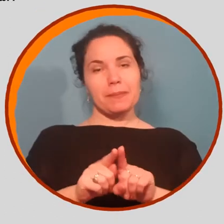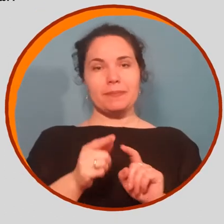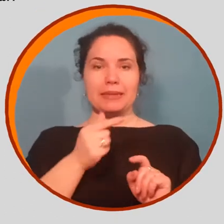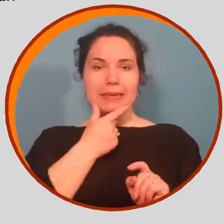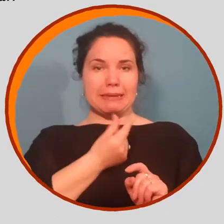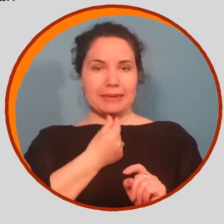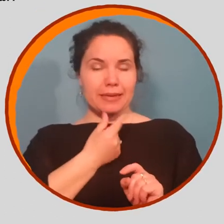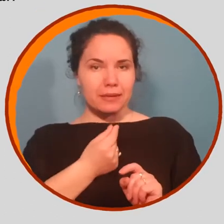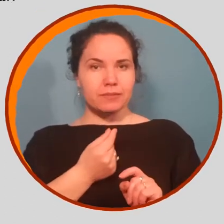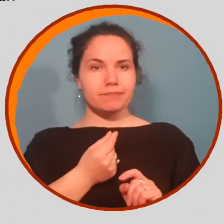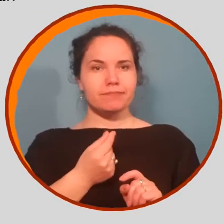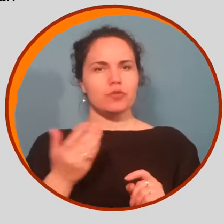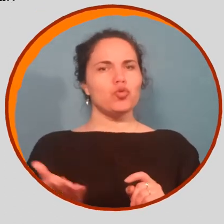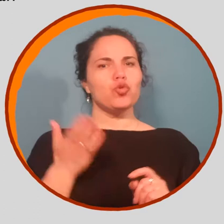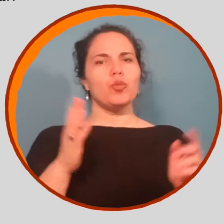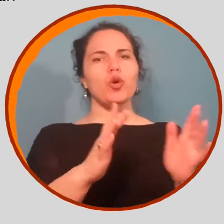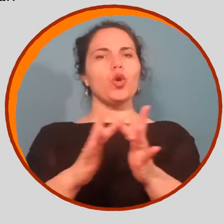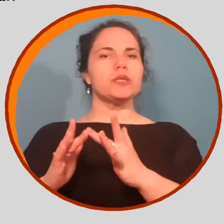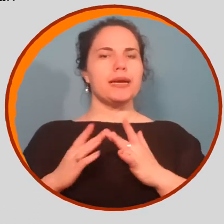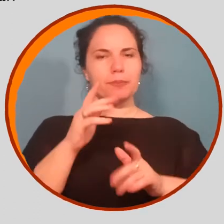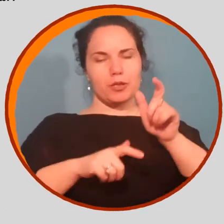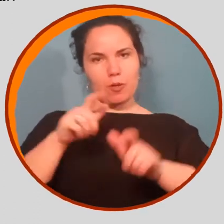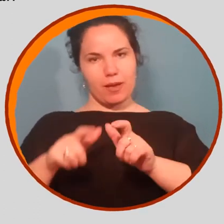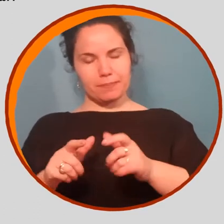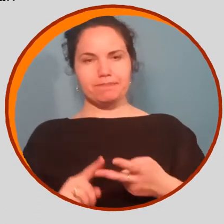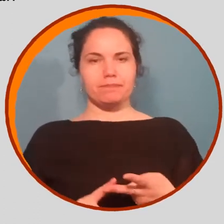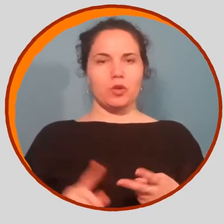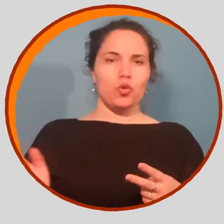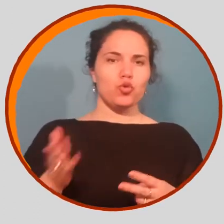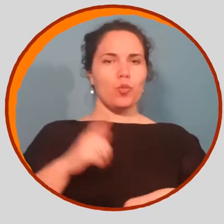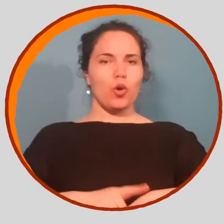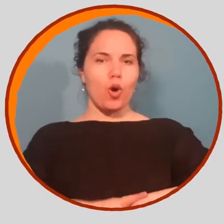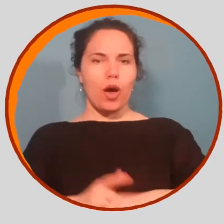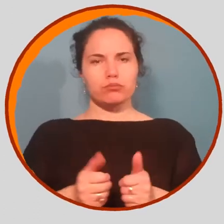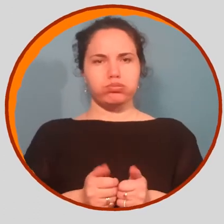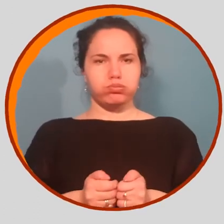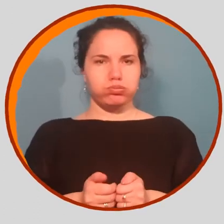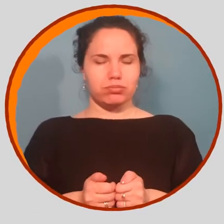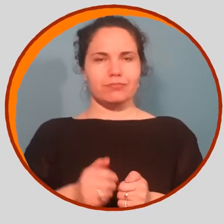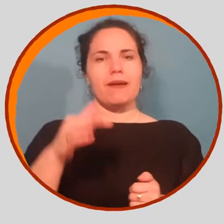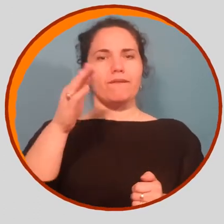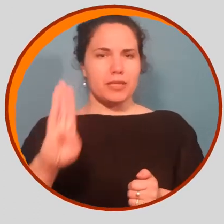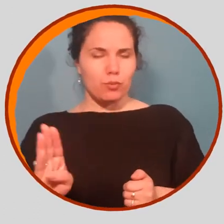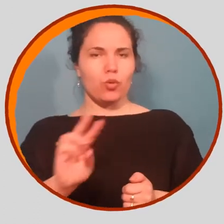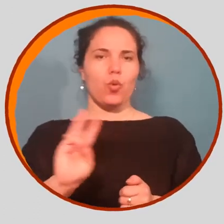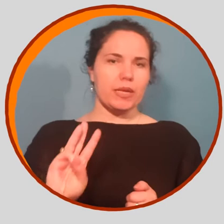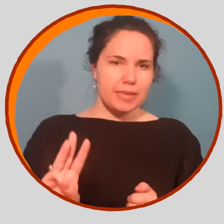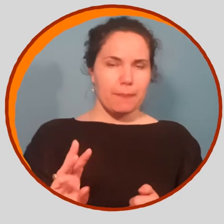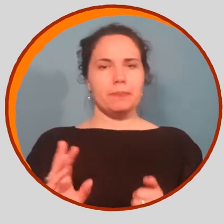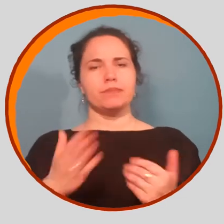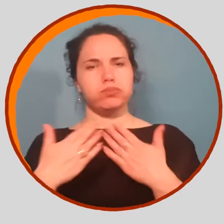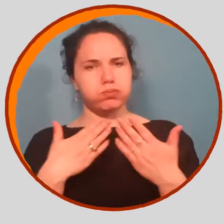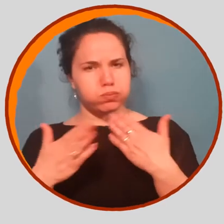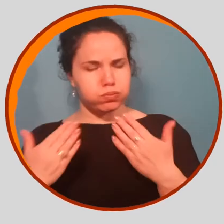sepse kanë nevojë, është një rëndësie të jashtëzakonshme. Prindrit mund t'i udhëheqin duke I pyetur se si e kalojnë kohën në